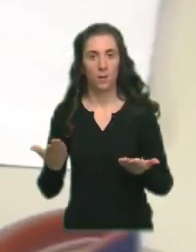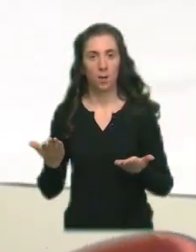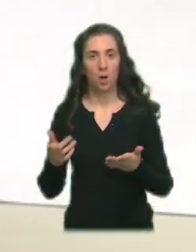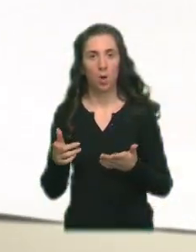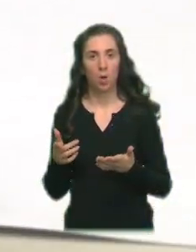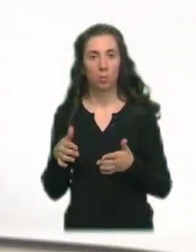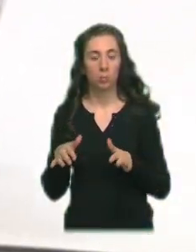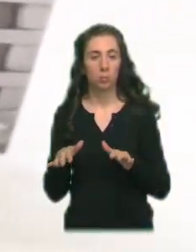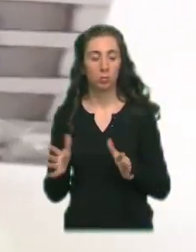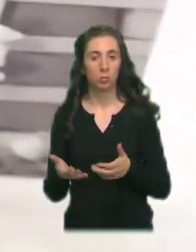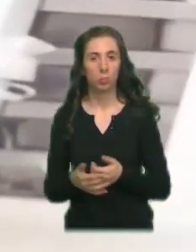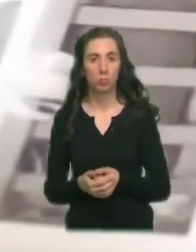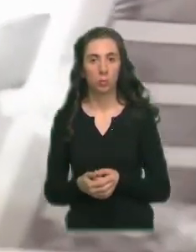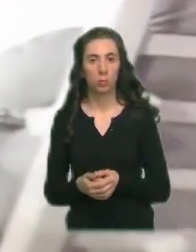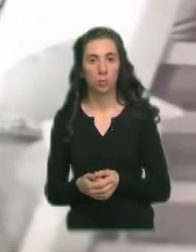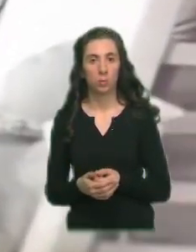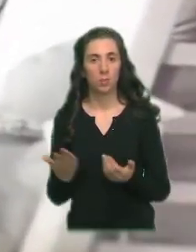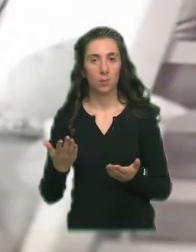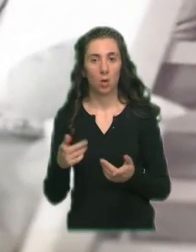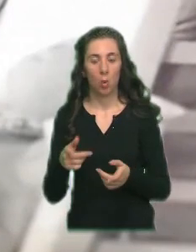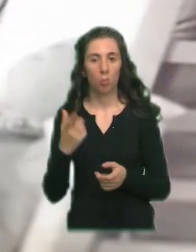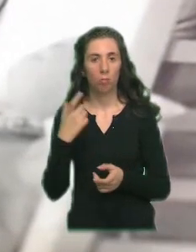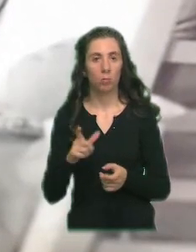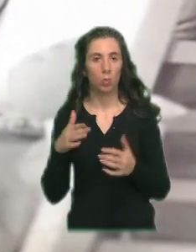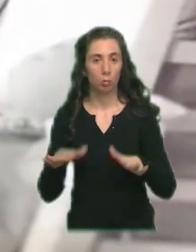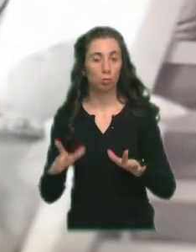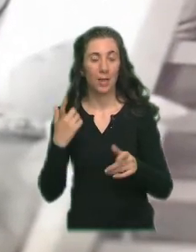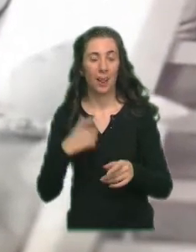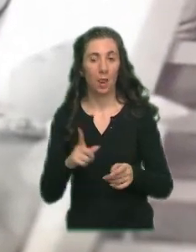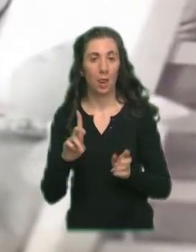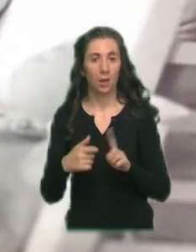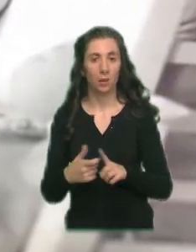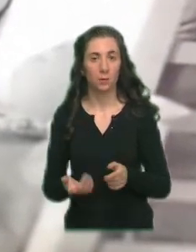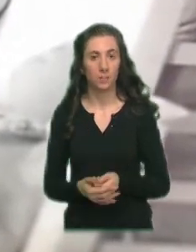ljudski likovi, kao životinjski likovi.